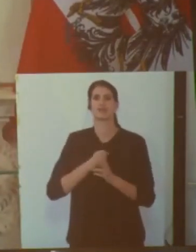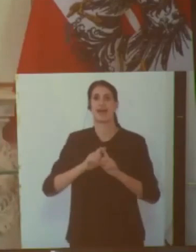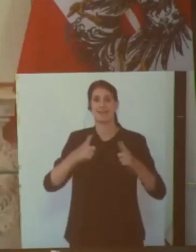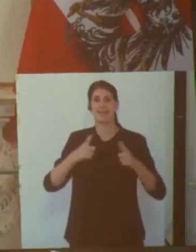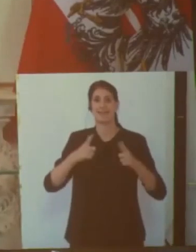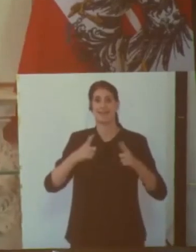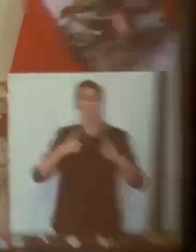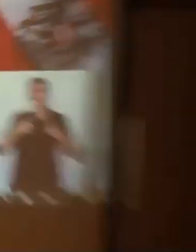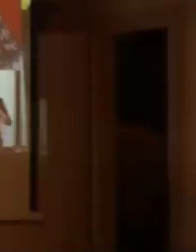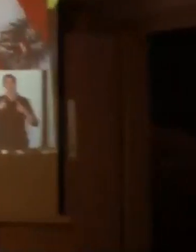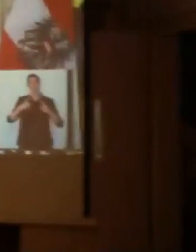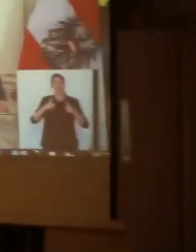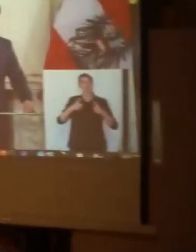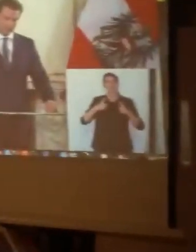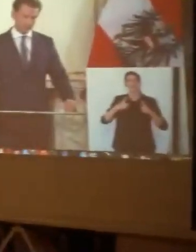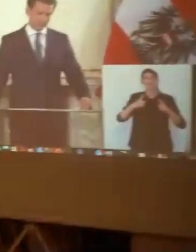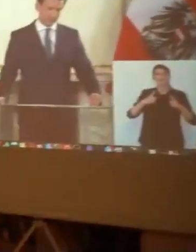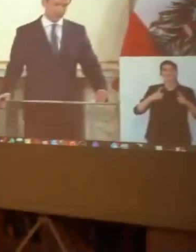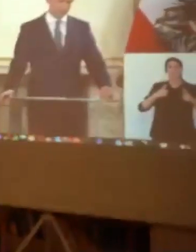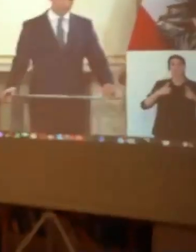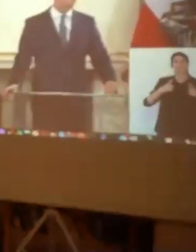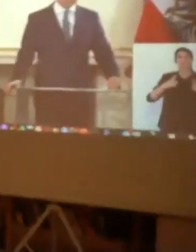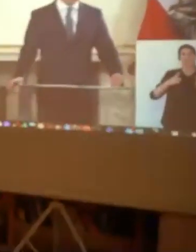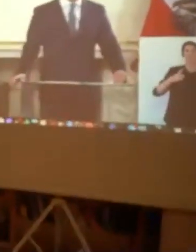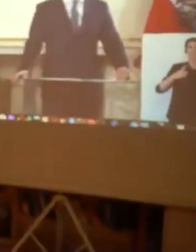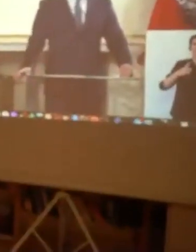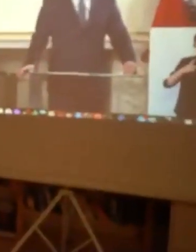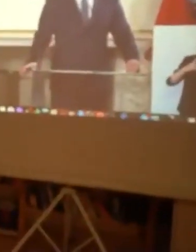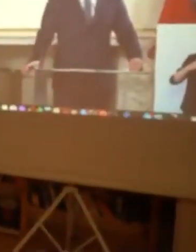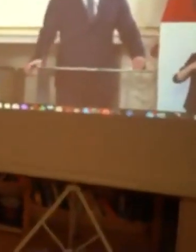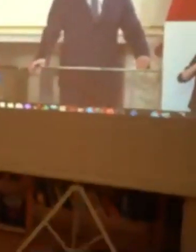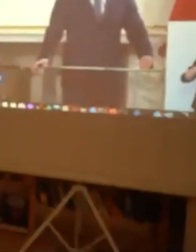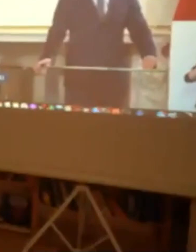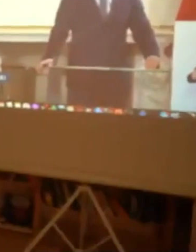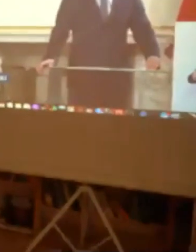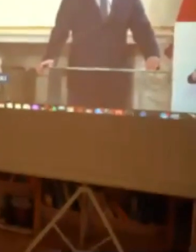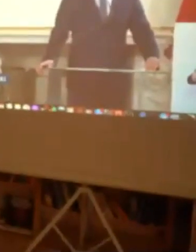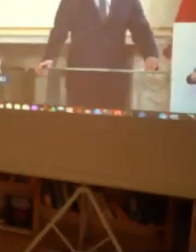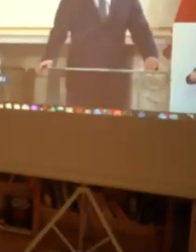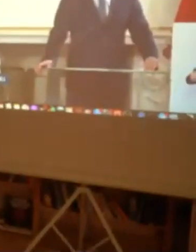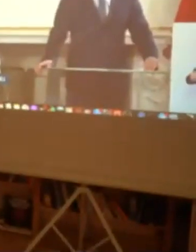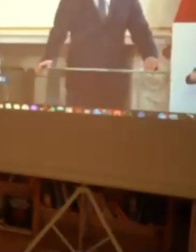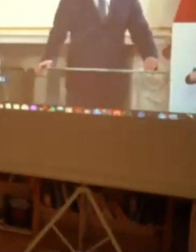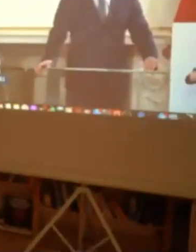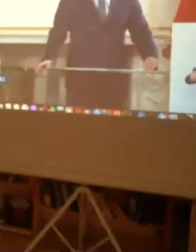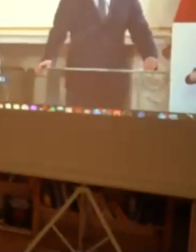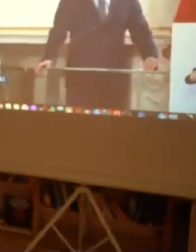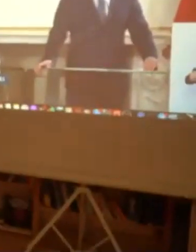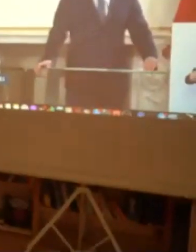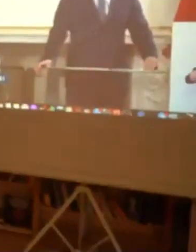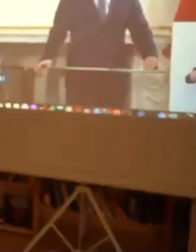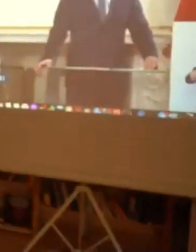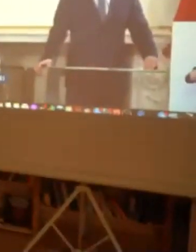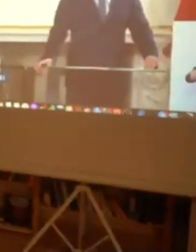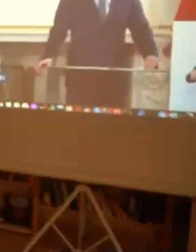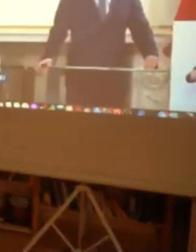unser Land. Wie will man Innovation stärken, wenn man die junge Generation von